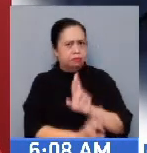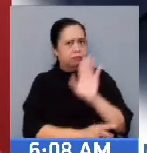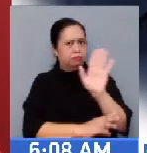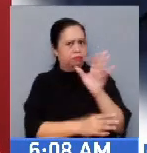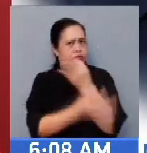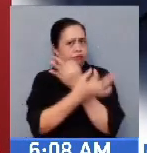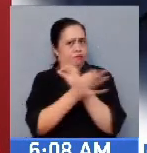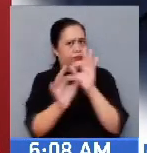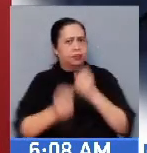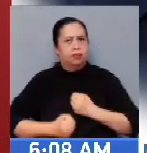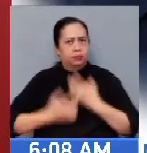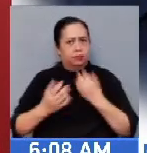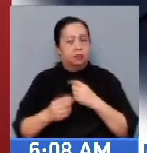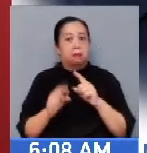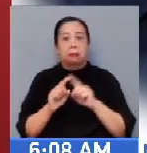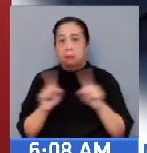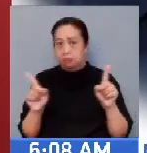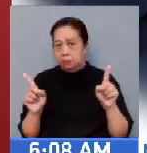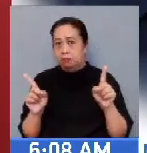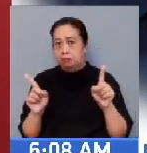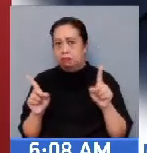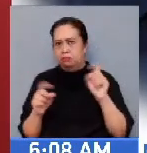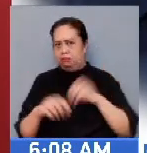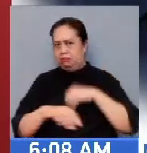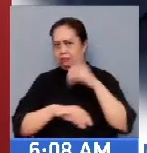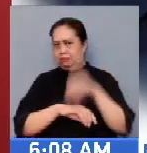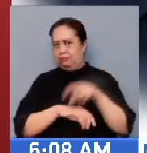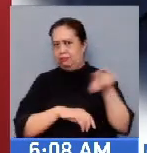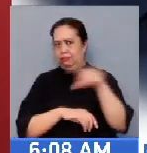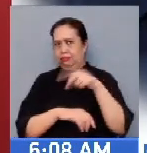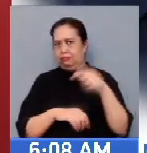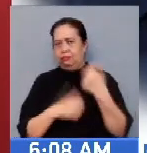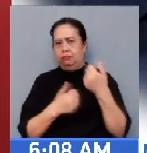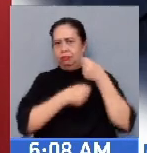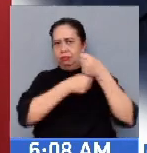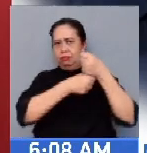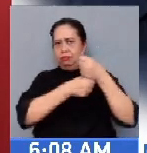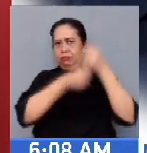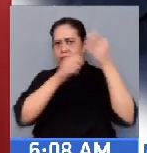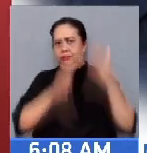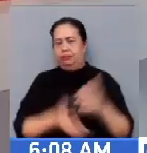expression pero sumobra na raw ang mga rallyista.